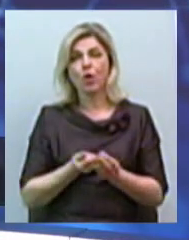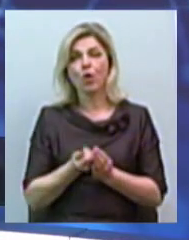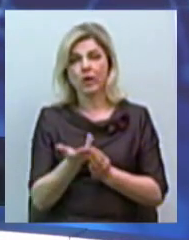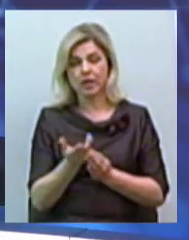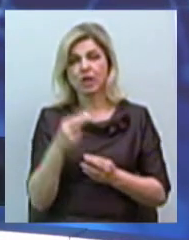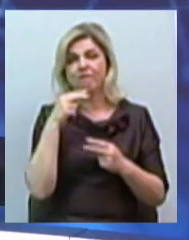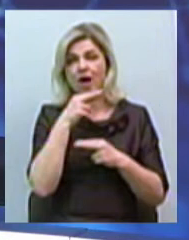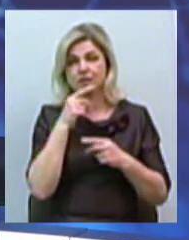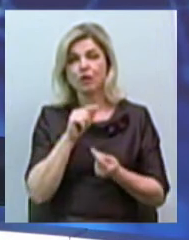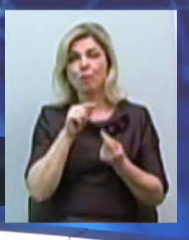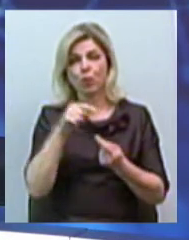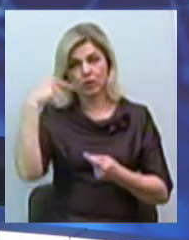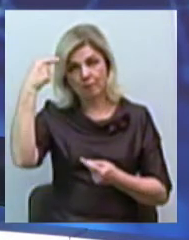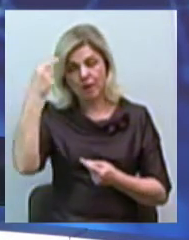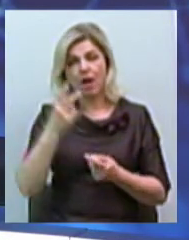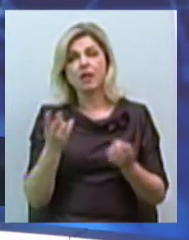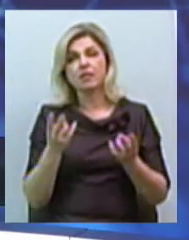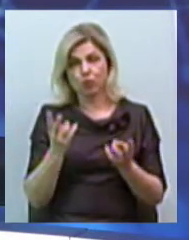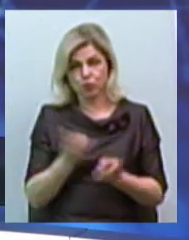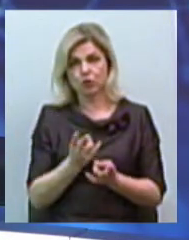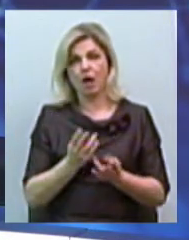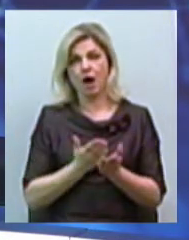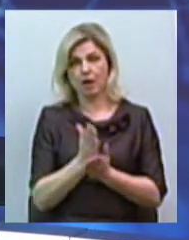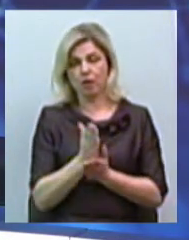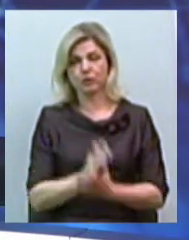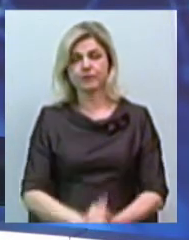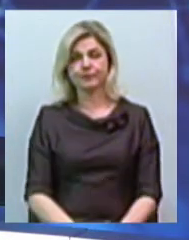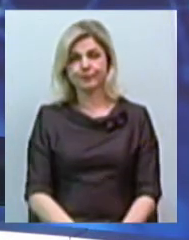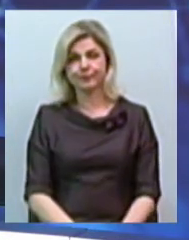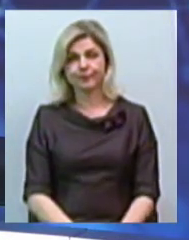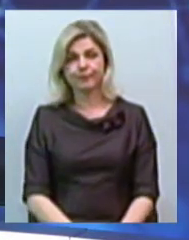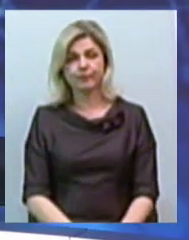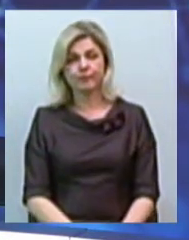антирабічної вакцини належної якості. Кінець